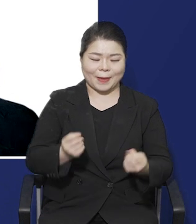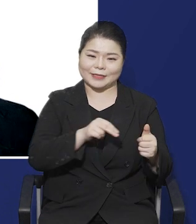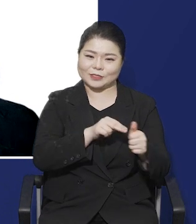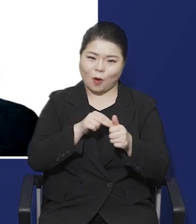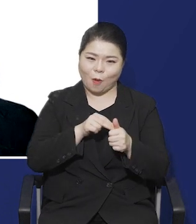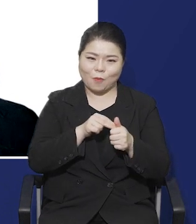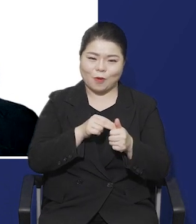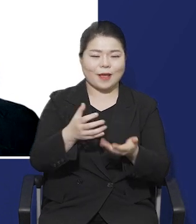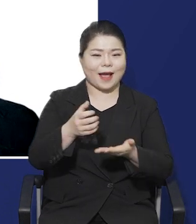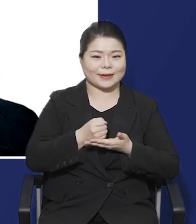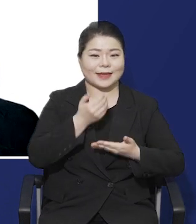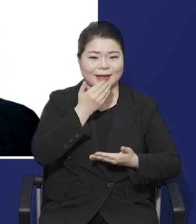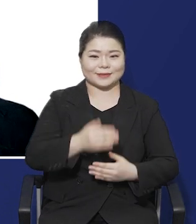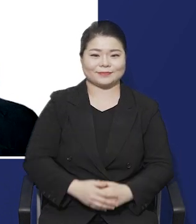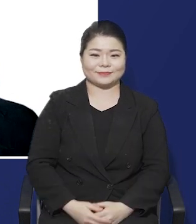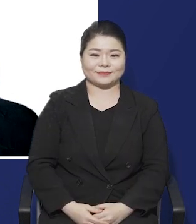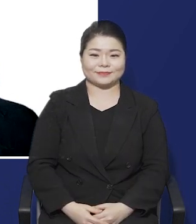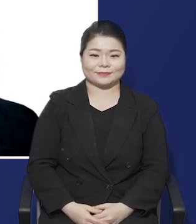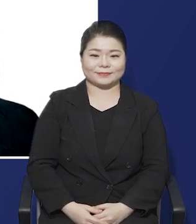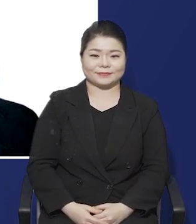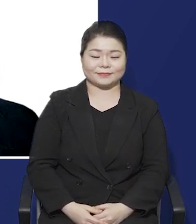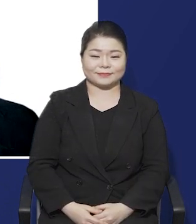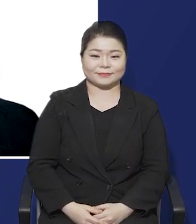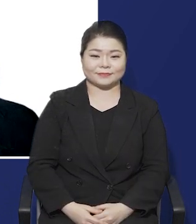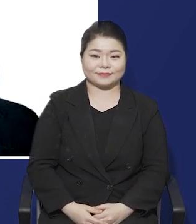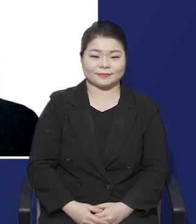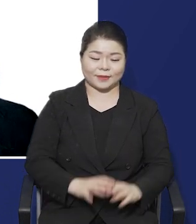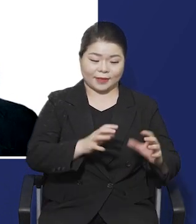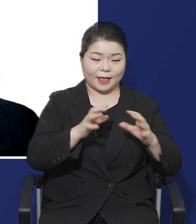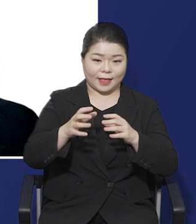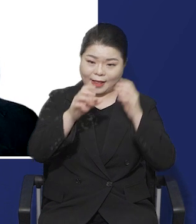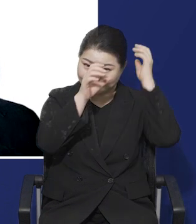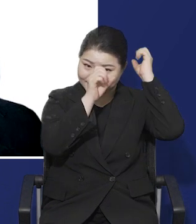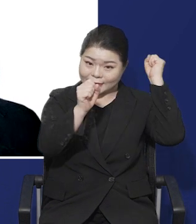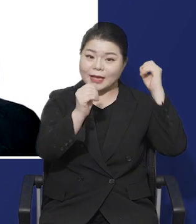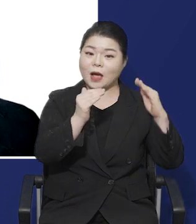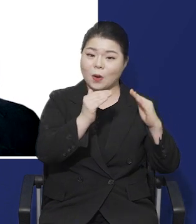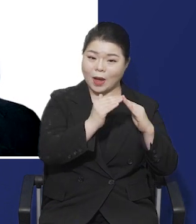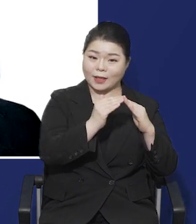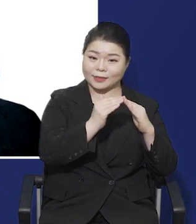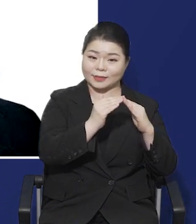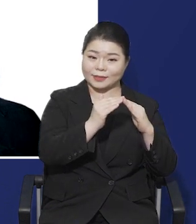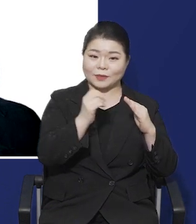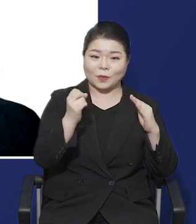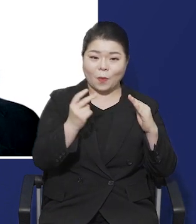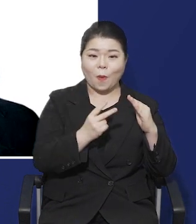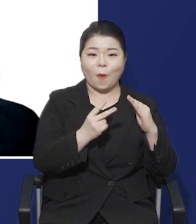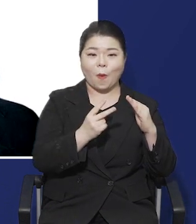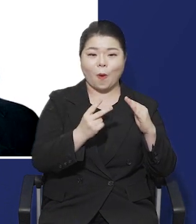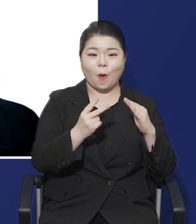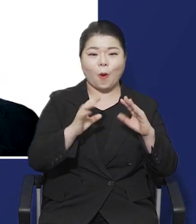정보를 입수를 할 수가 있습니다. 이는 국가별 대사관이나 국가후원 무역사 또는